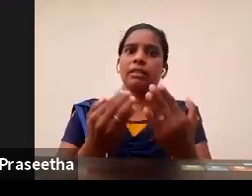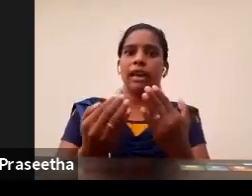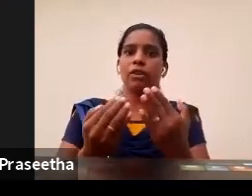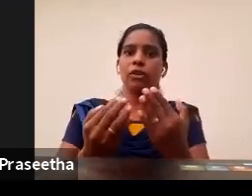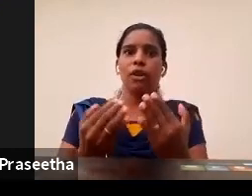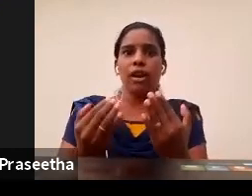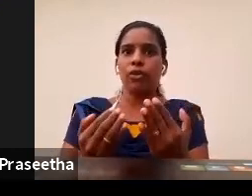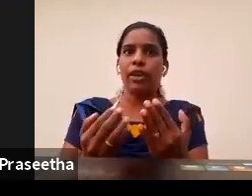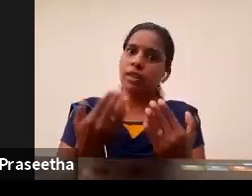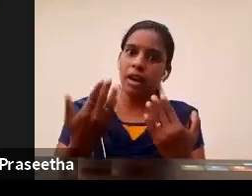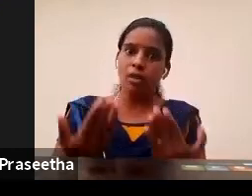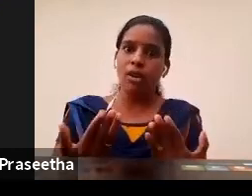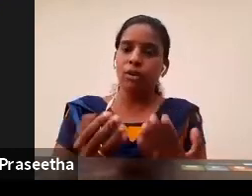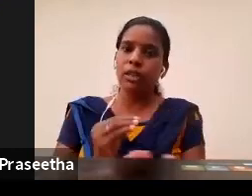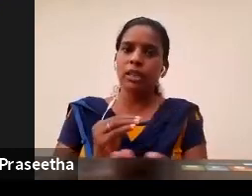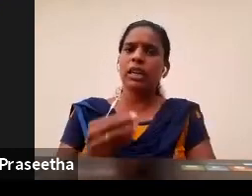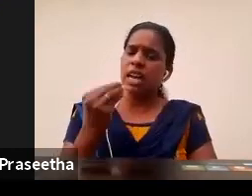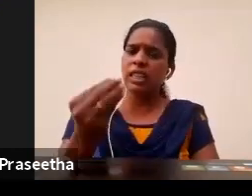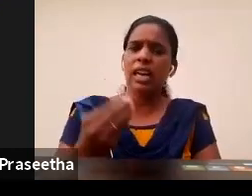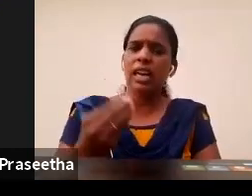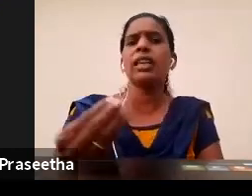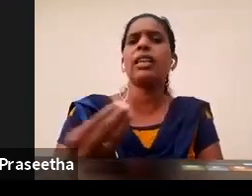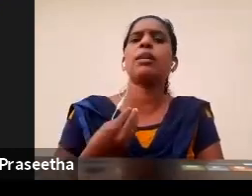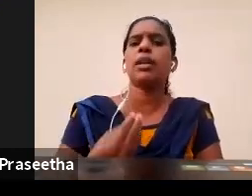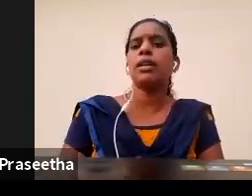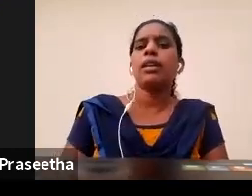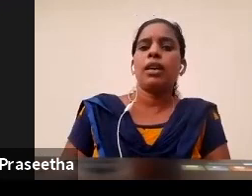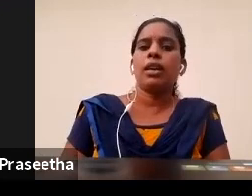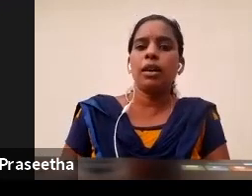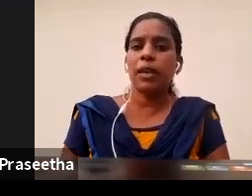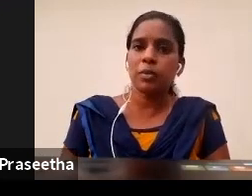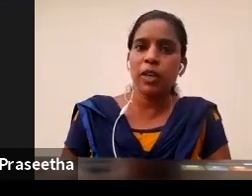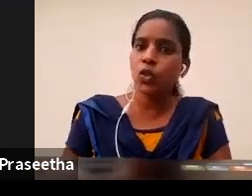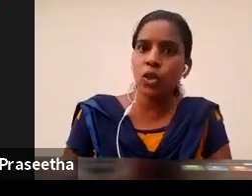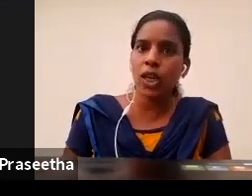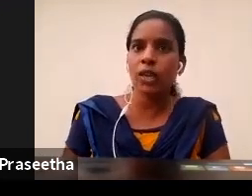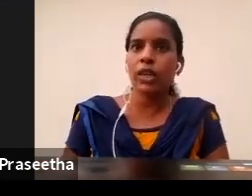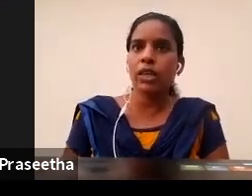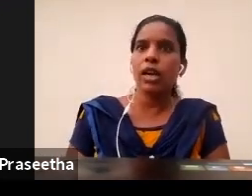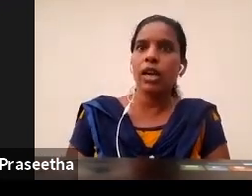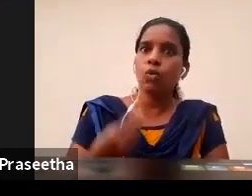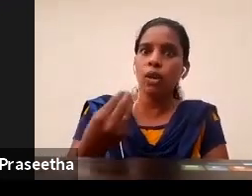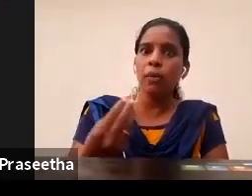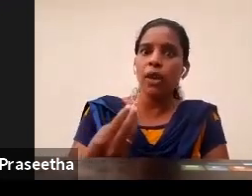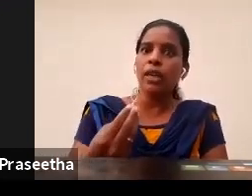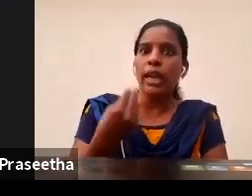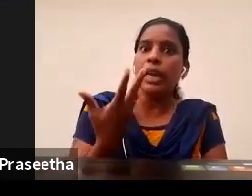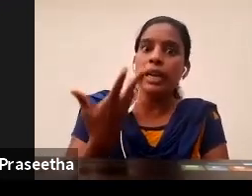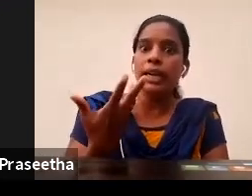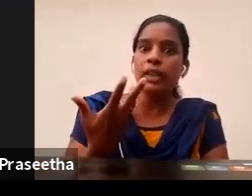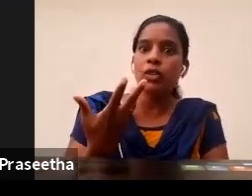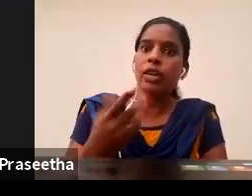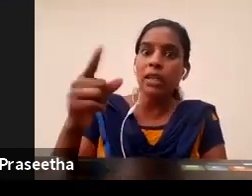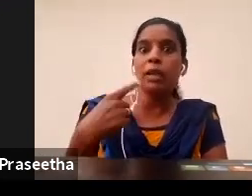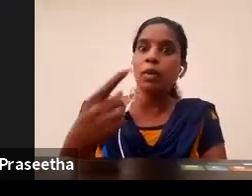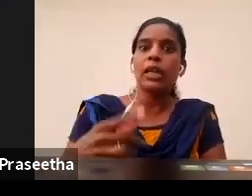പ്ലീസ് താങ്ക് യു ഐ ആം ഫൈൻ ഹൗ ആർ യു അതൊക്കെയാണ് സാധാരണഗതിയിൽ നമ്മൾ പരസ്പരം ചോദിക്കേണ്ടി വരിക കൂടിപ്പോയാൽ